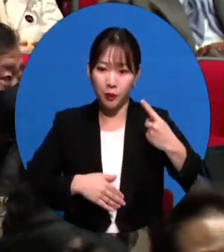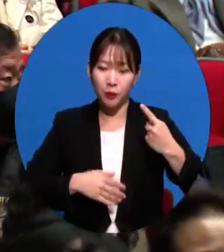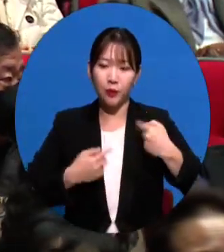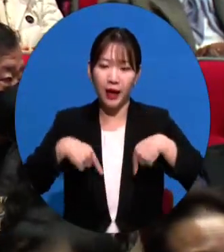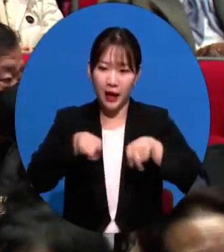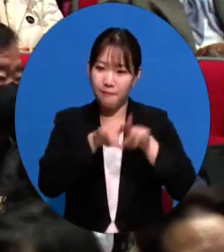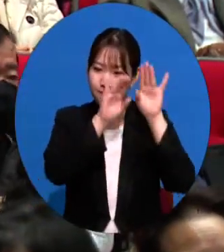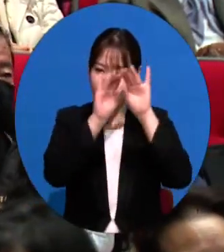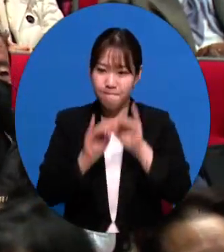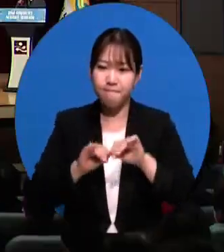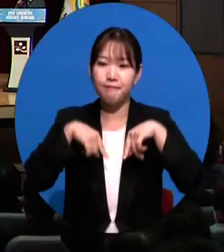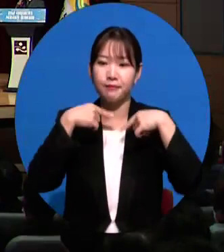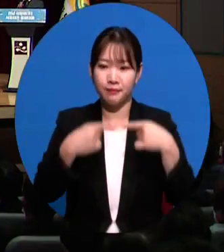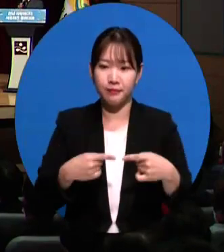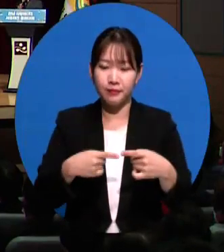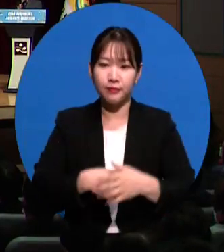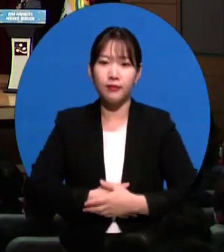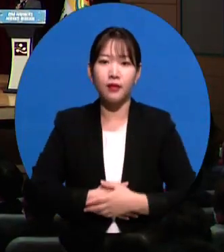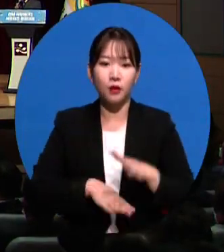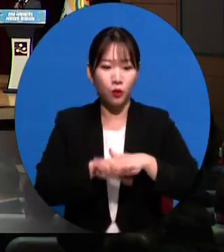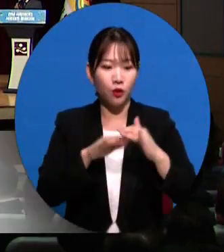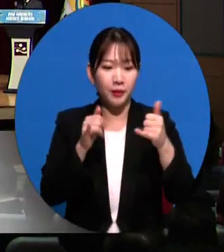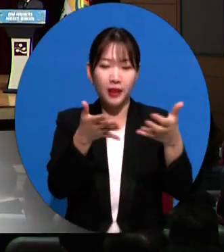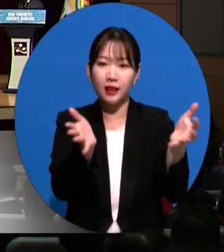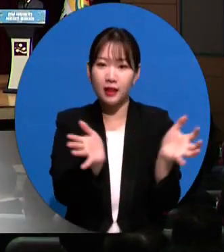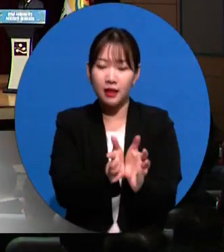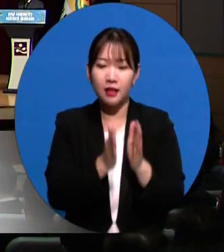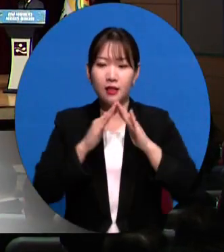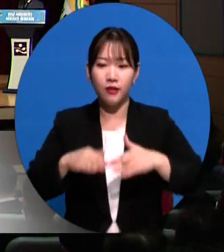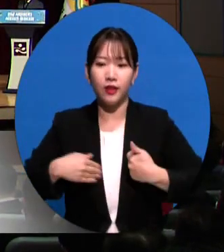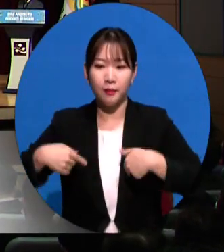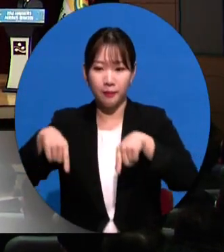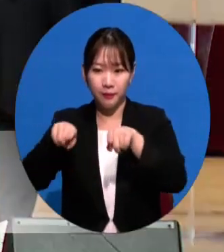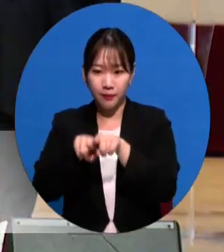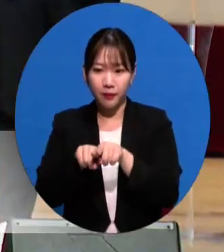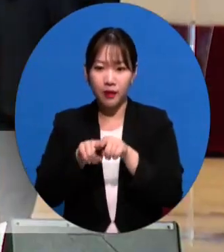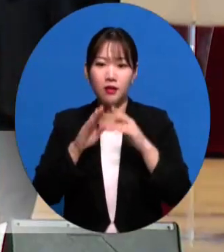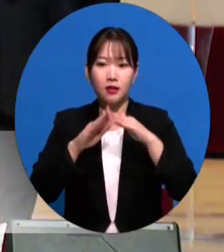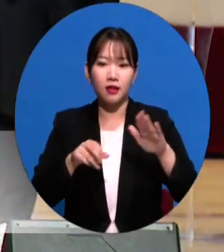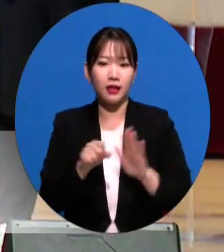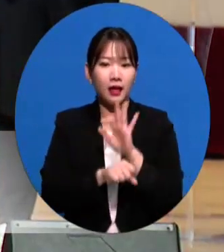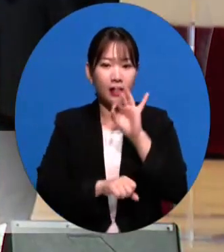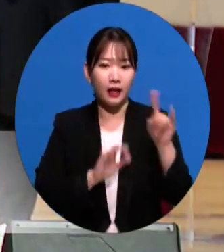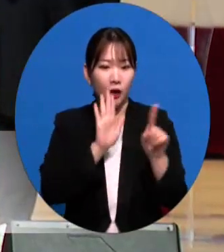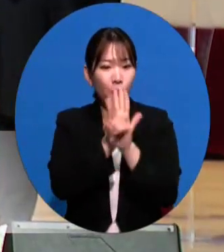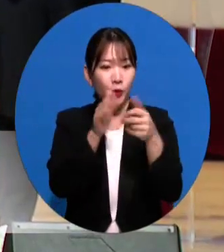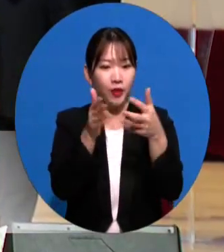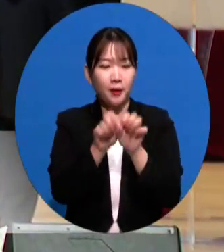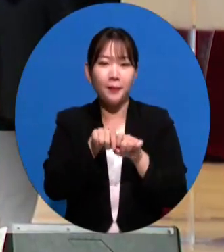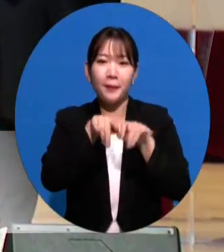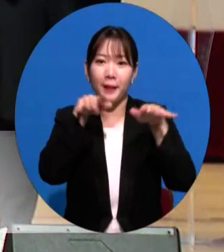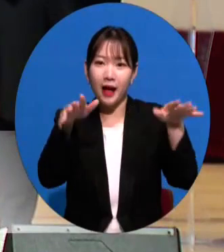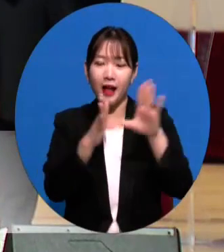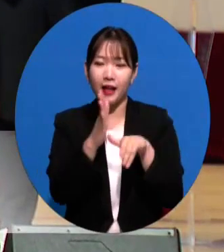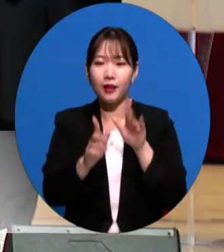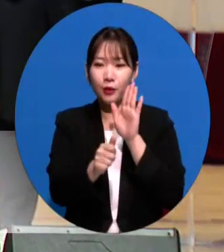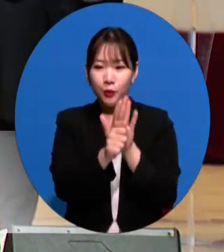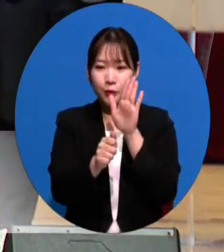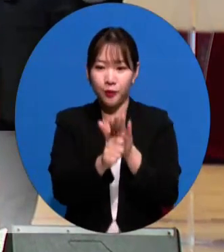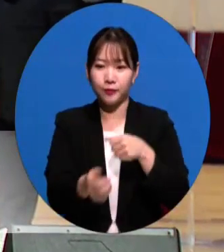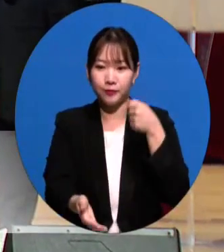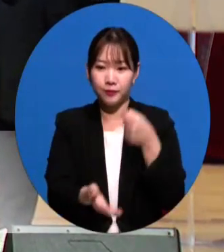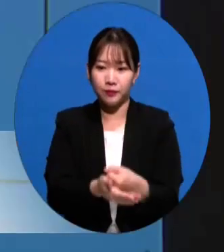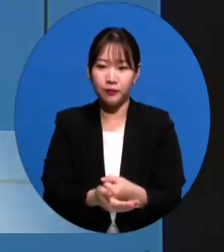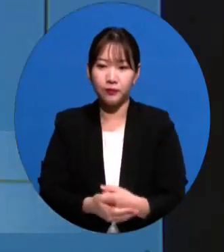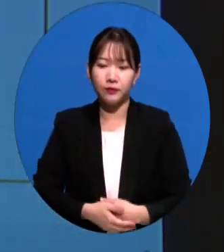극복에 뜻을 모았습니다. 농업인 단체들이 전라남도와 함께 전남 사랑의 서포터즈를 확산하는 데 동참하기로 한